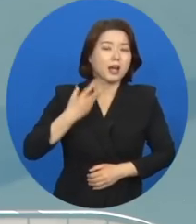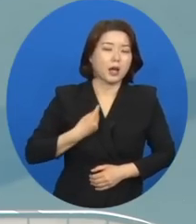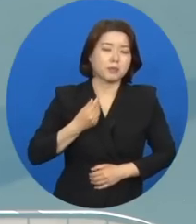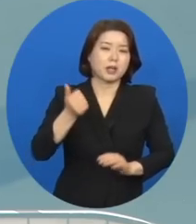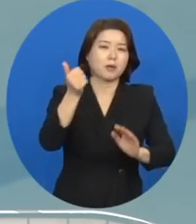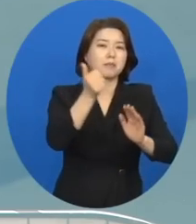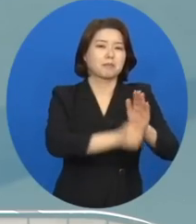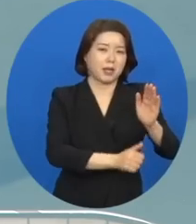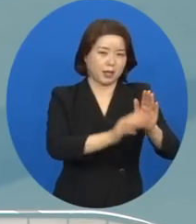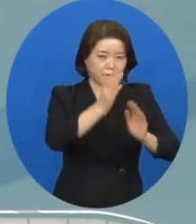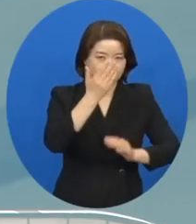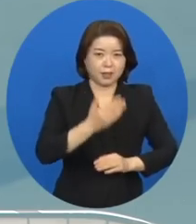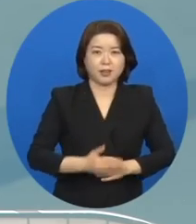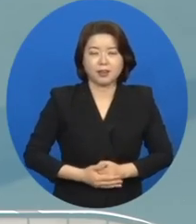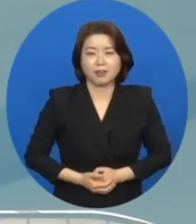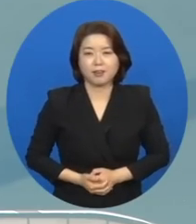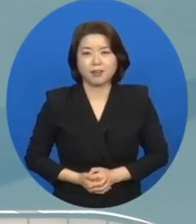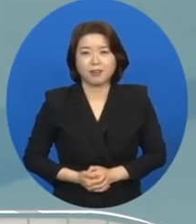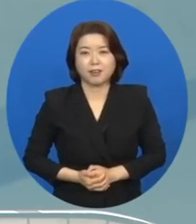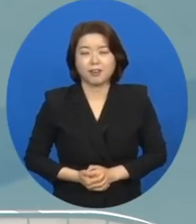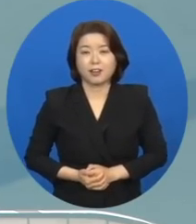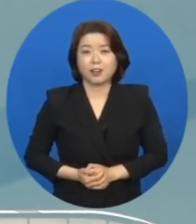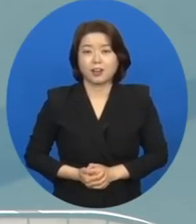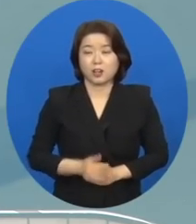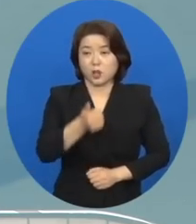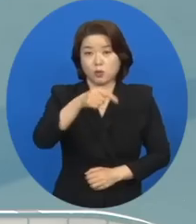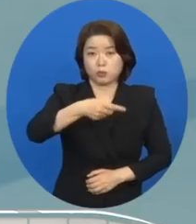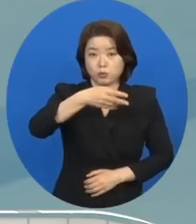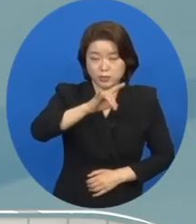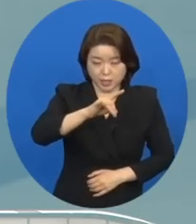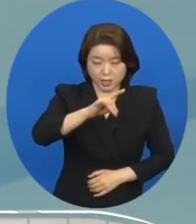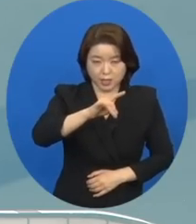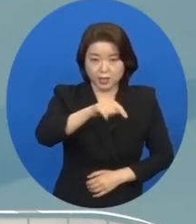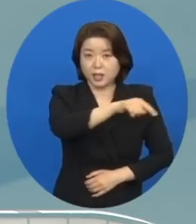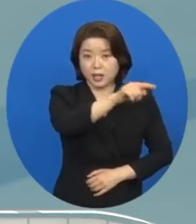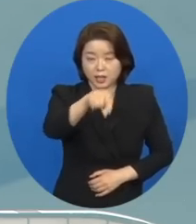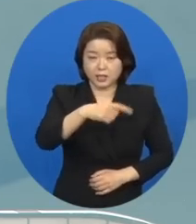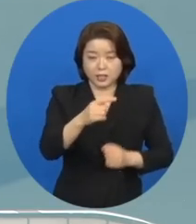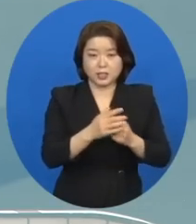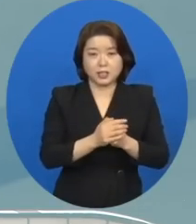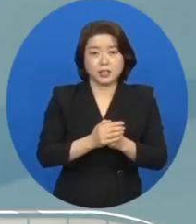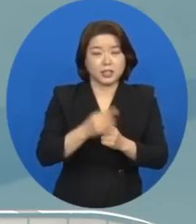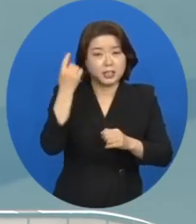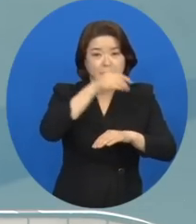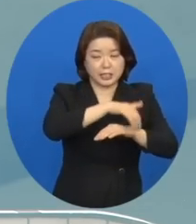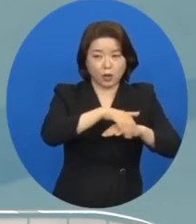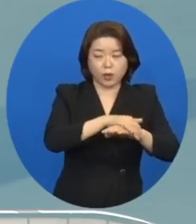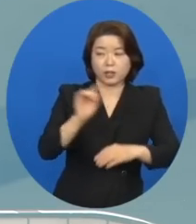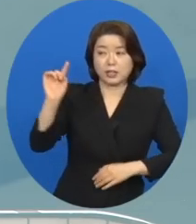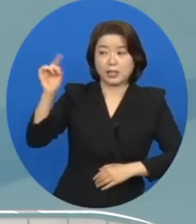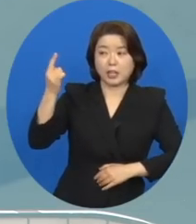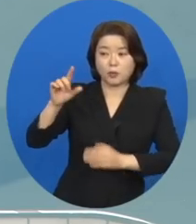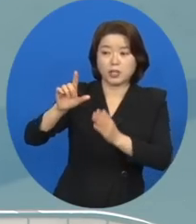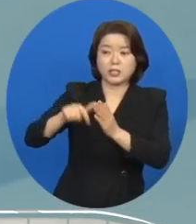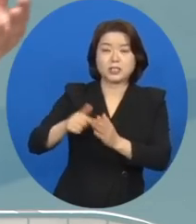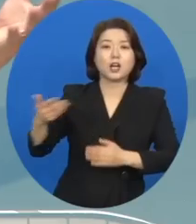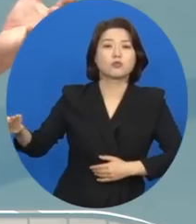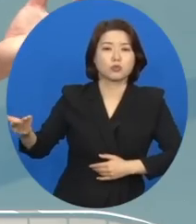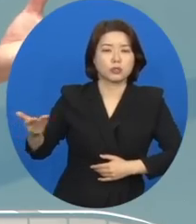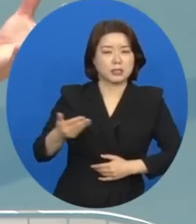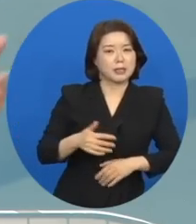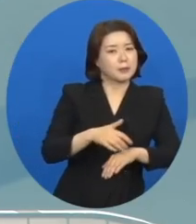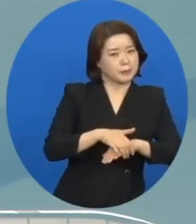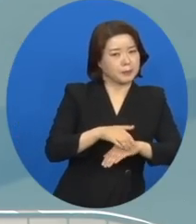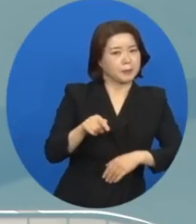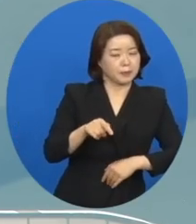패배를 하게 되죠. 후세의 전략은 다윗에게 시간을 주기 위한 시간 끌기 전략이었어요. 다윗은